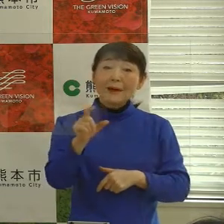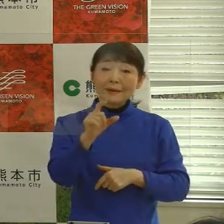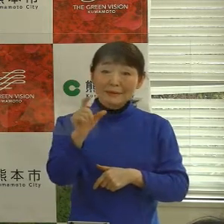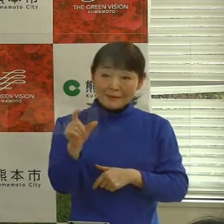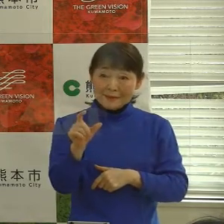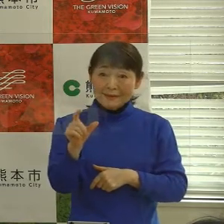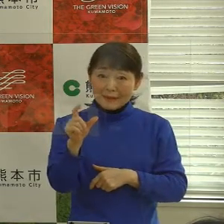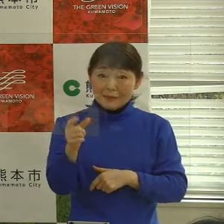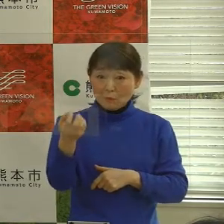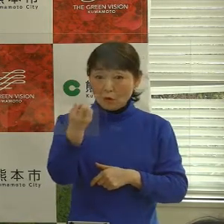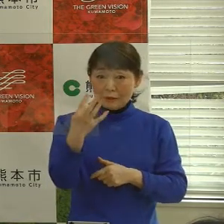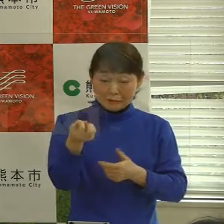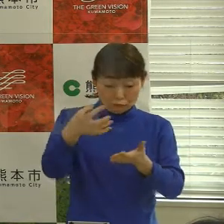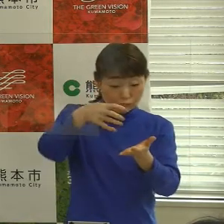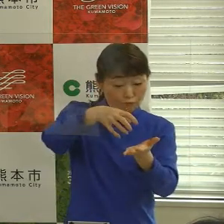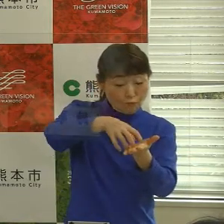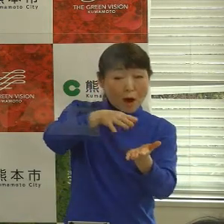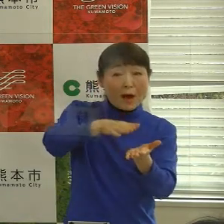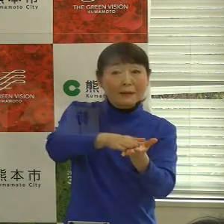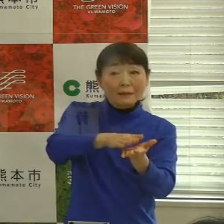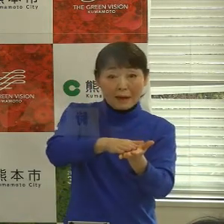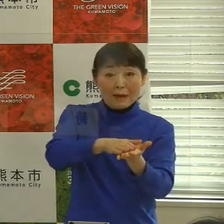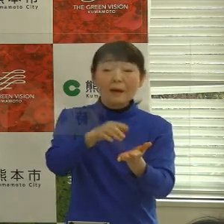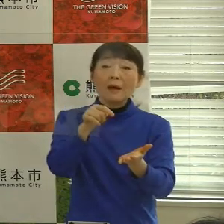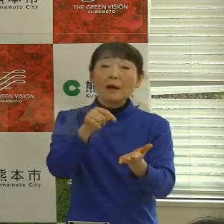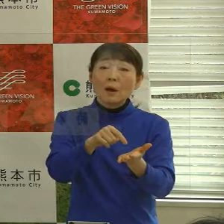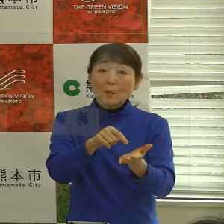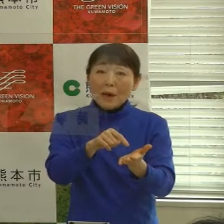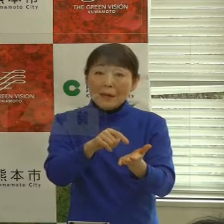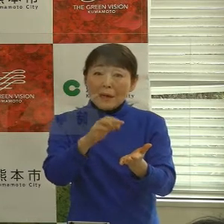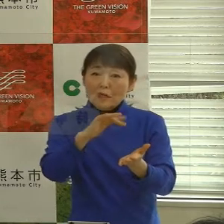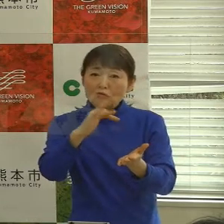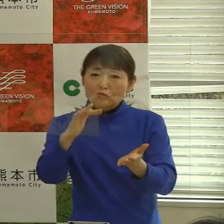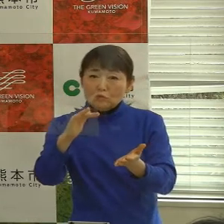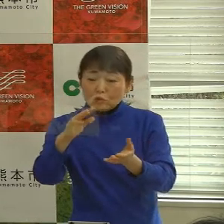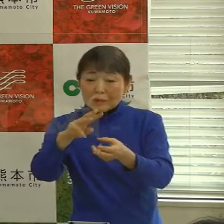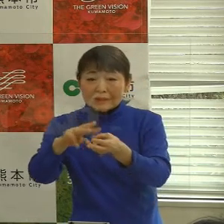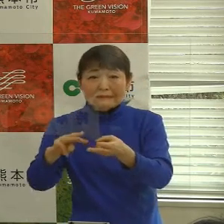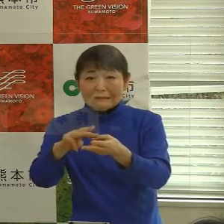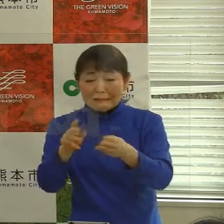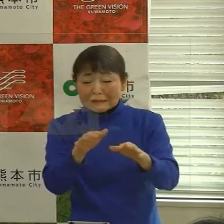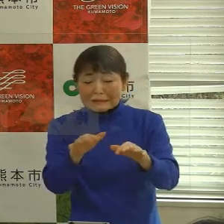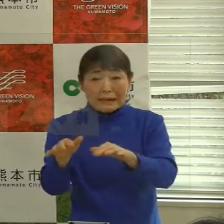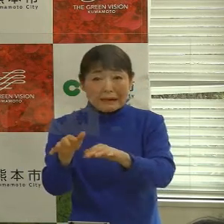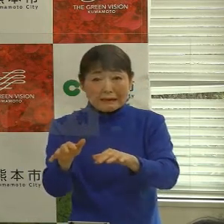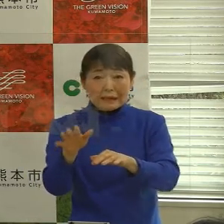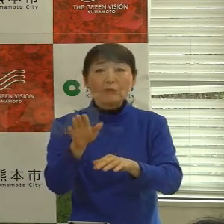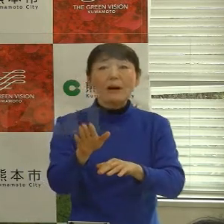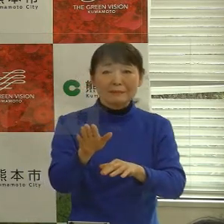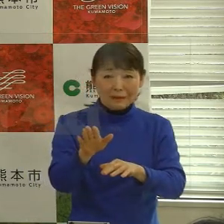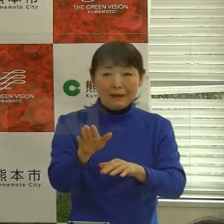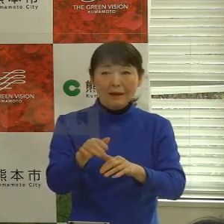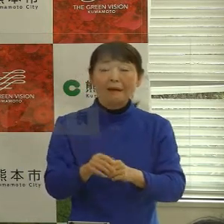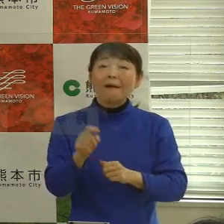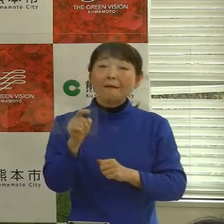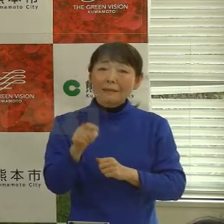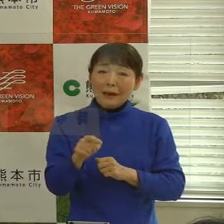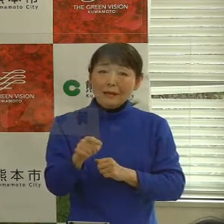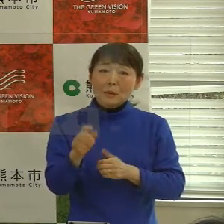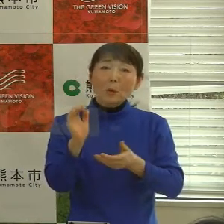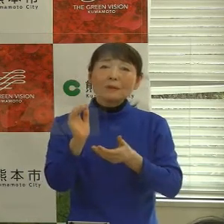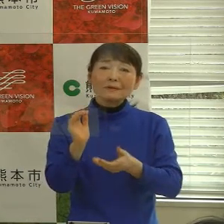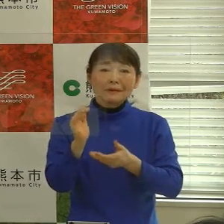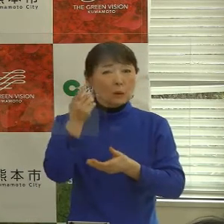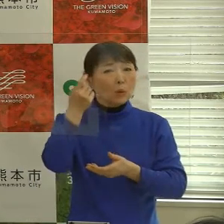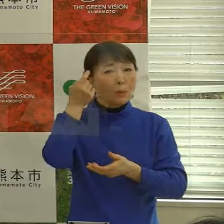記事として載っておりましたけれども、これは水田の方にもやっぱり流れているというようなこともあります。ですので、まあ、そういったこと